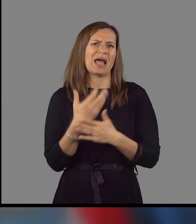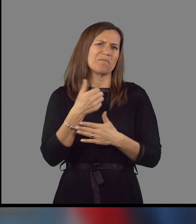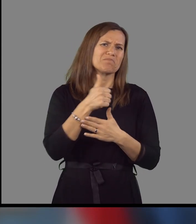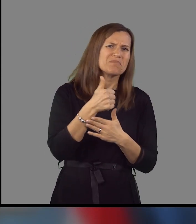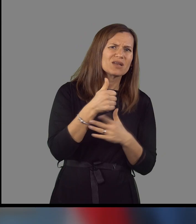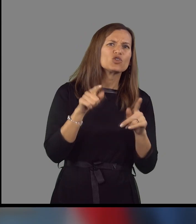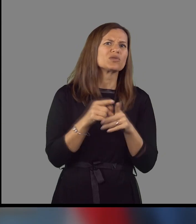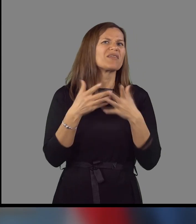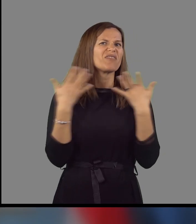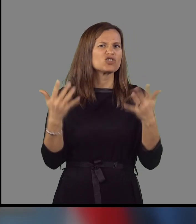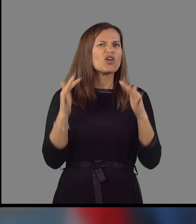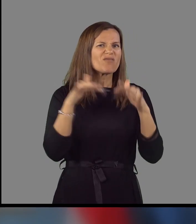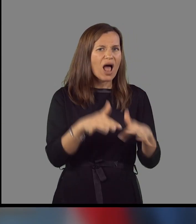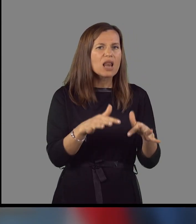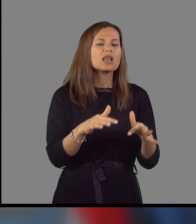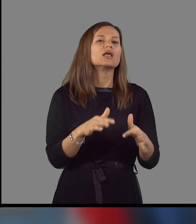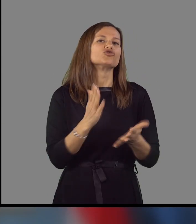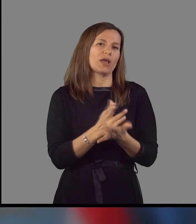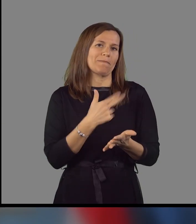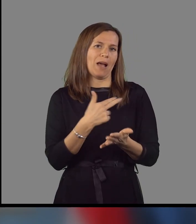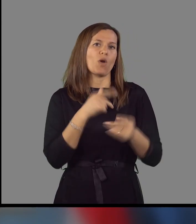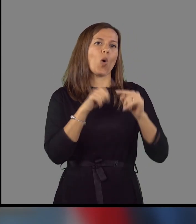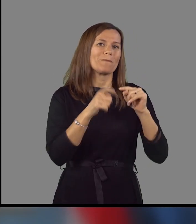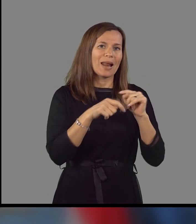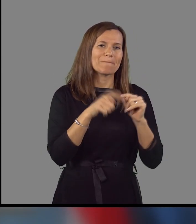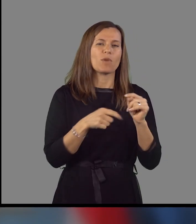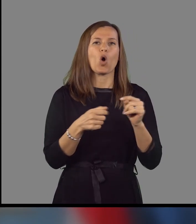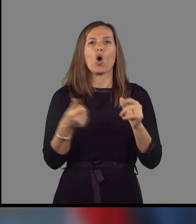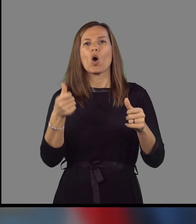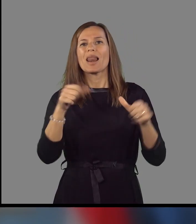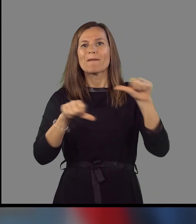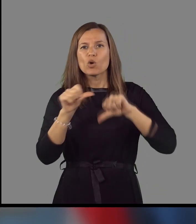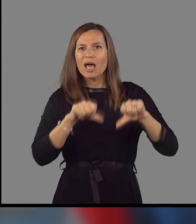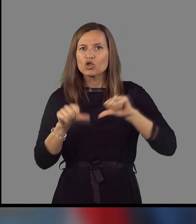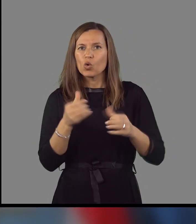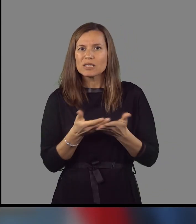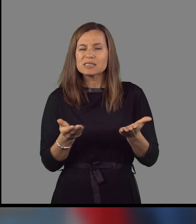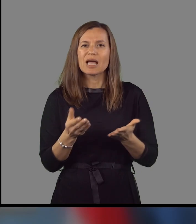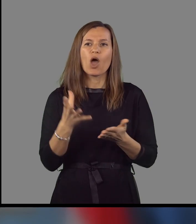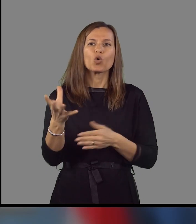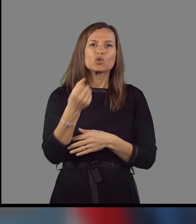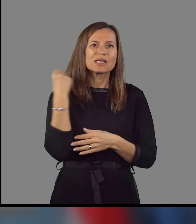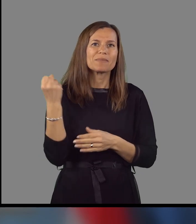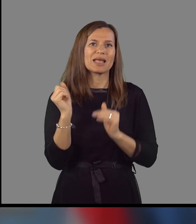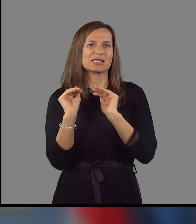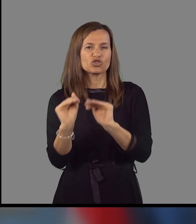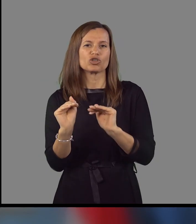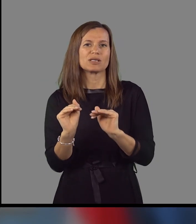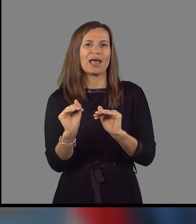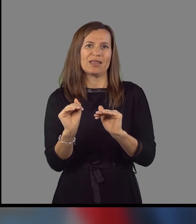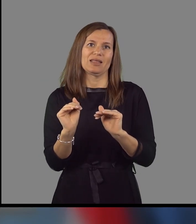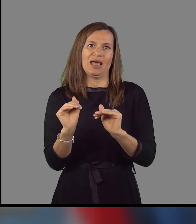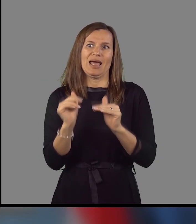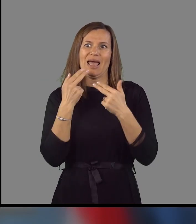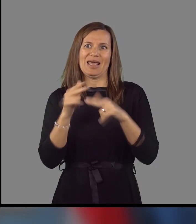da zanesljivo za prvi tudi večji val imamo tako opreme, laboratorijske,